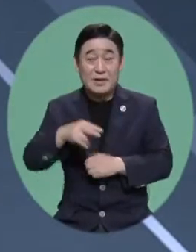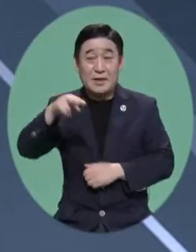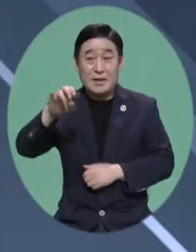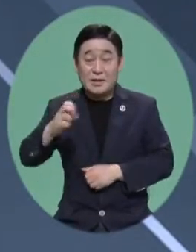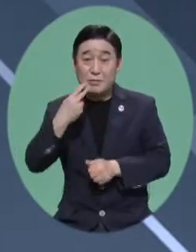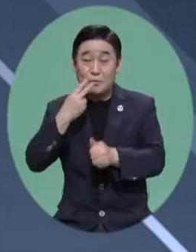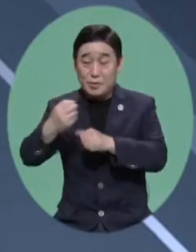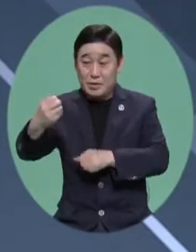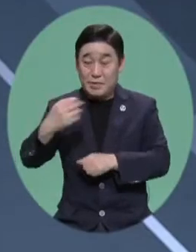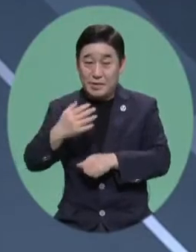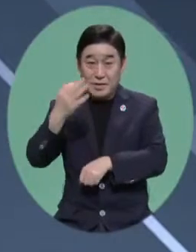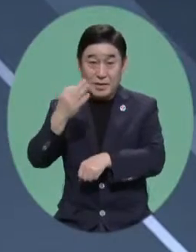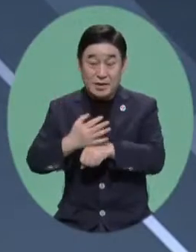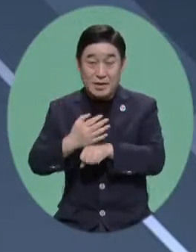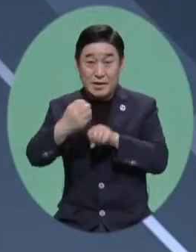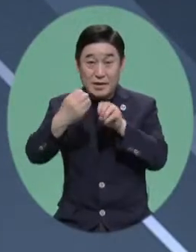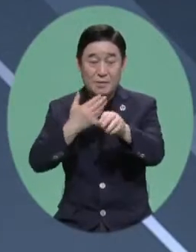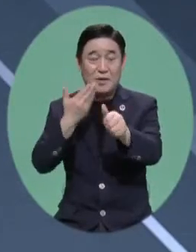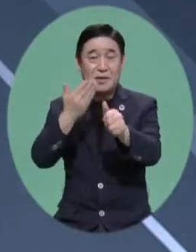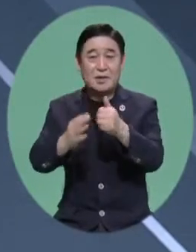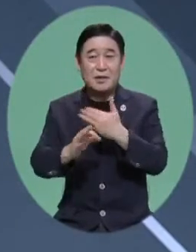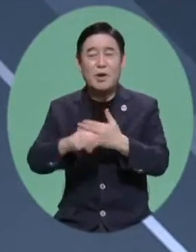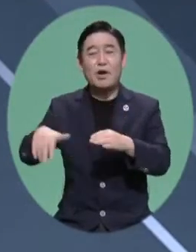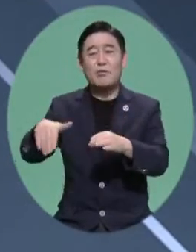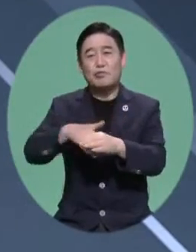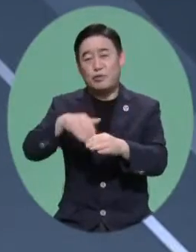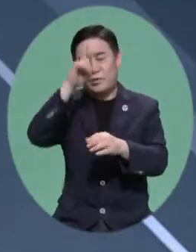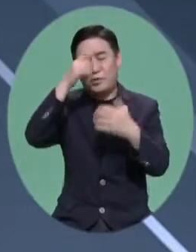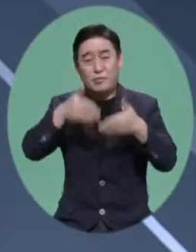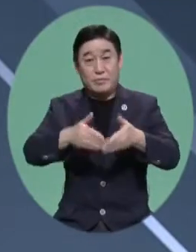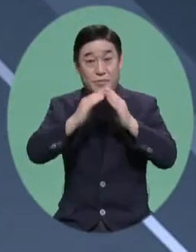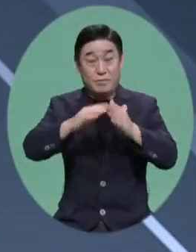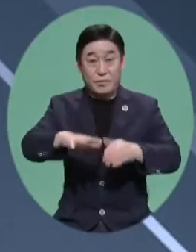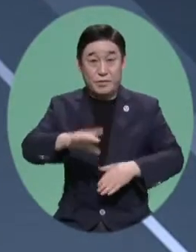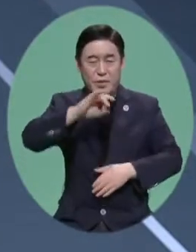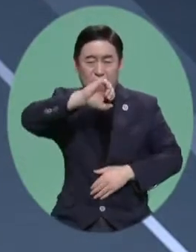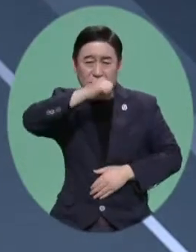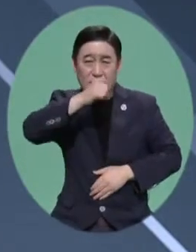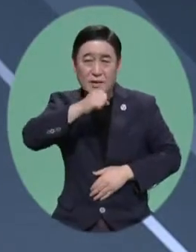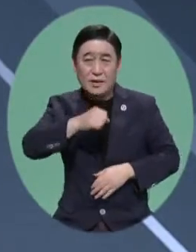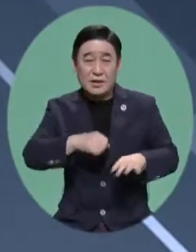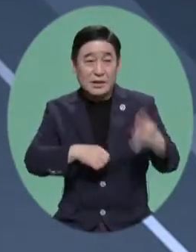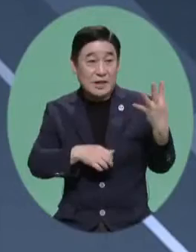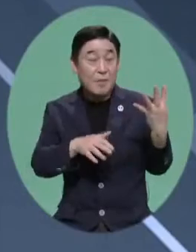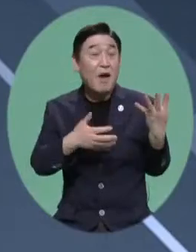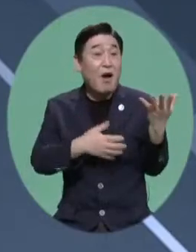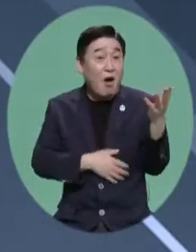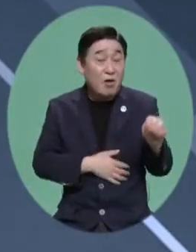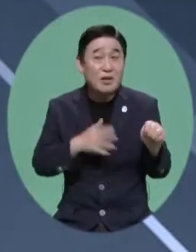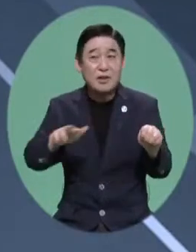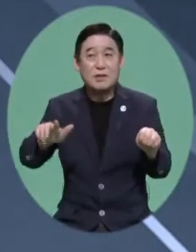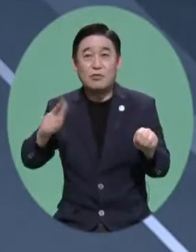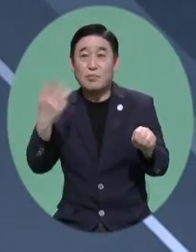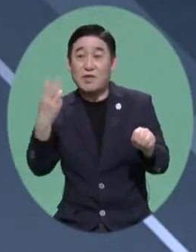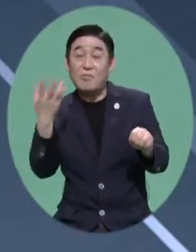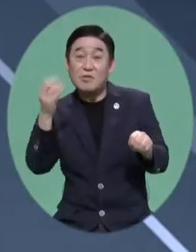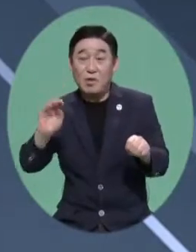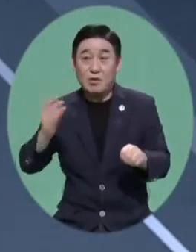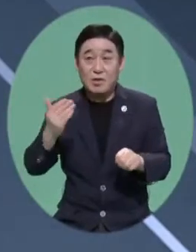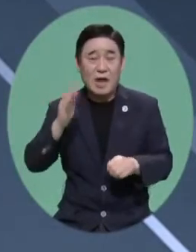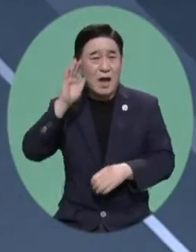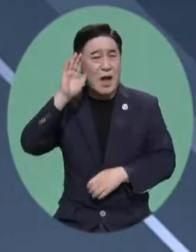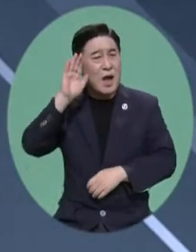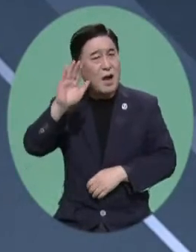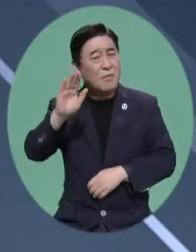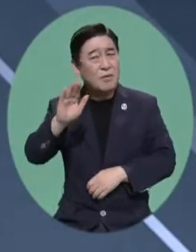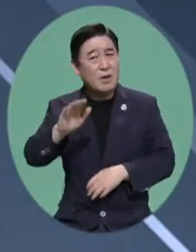보니 말씀하신거 감성의 말씀드리면 문재인 정부 출범 초기에 예산이 사회 긴데 지금 635 기 됐고 아마